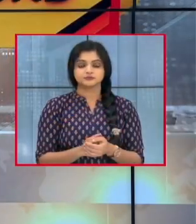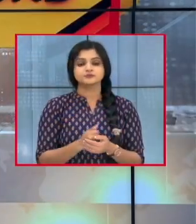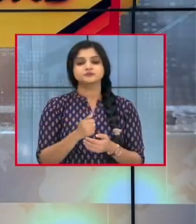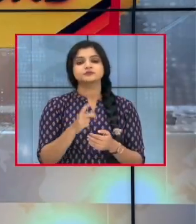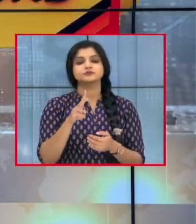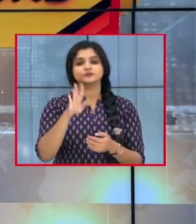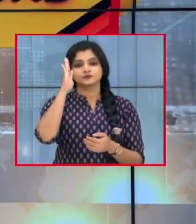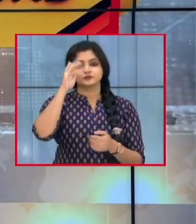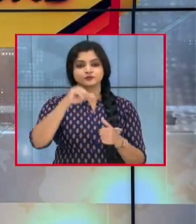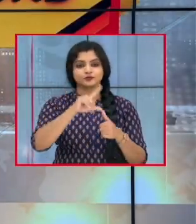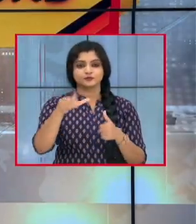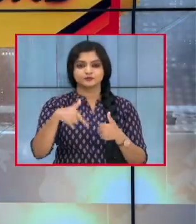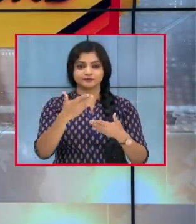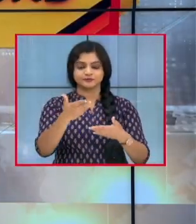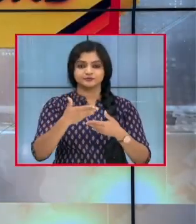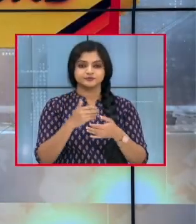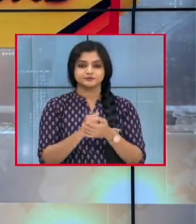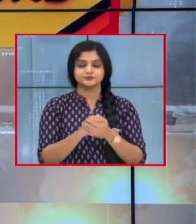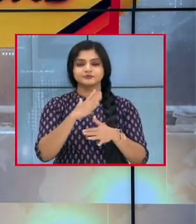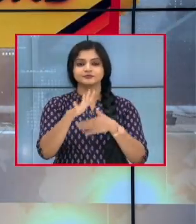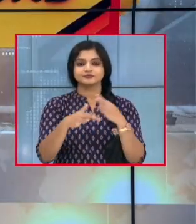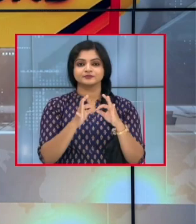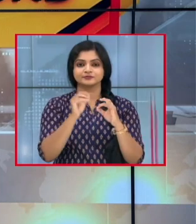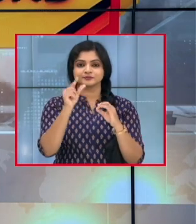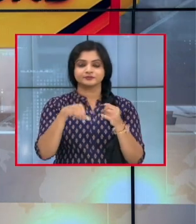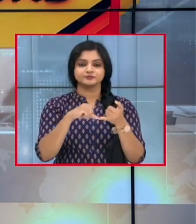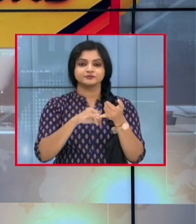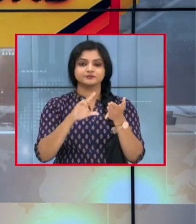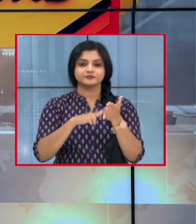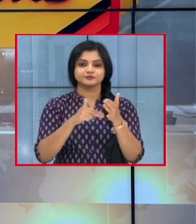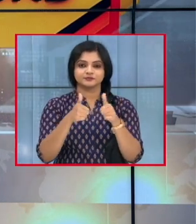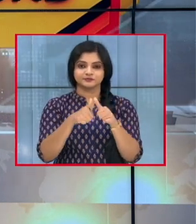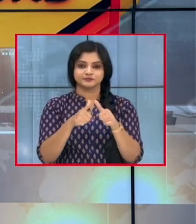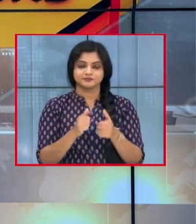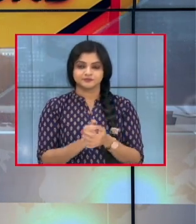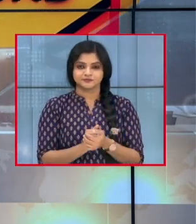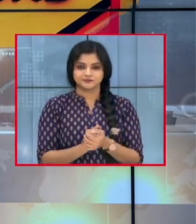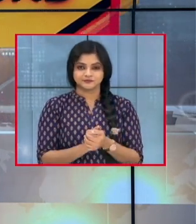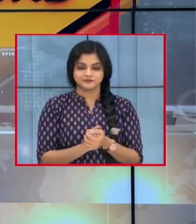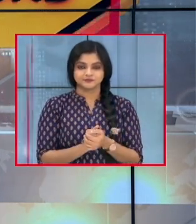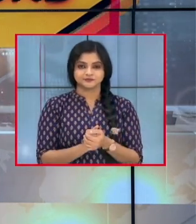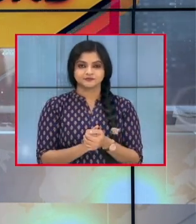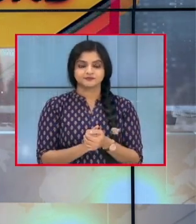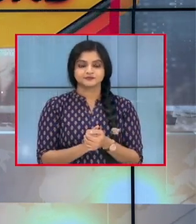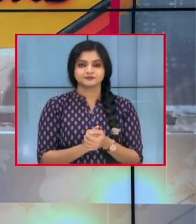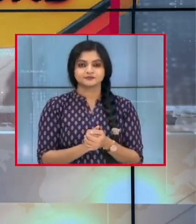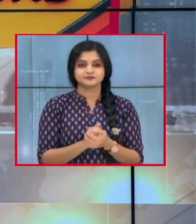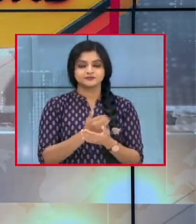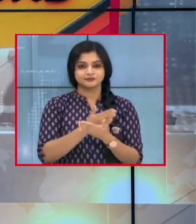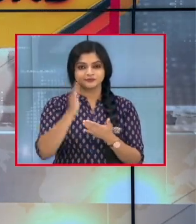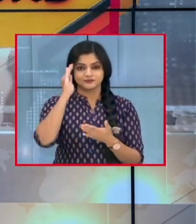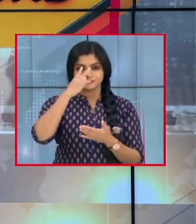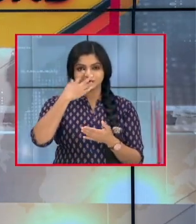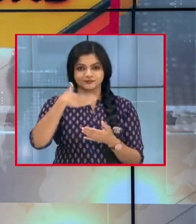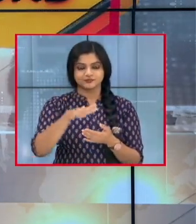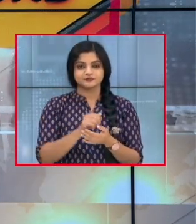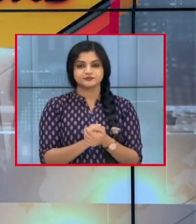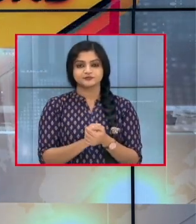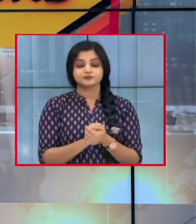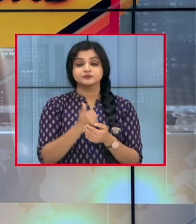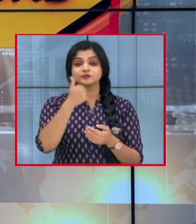നമസ്കാരം 24 റൗണ്ടപ്പിലേക്ക് എല്ലാ പ്രേക്ഷകർക്കും സ്വാഗതം. ഞാൻ പ്രവിത ലക്ഷ്മി. എന്നോടൊപ്പം കേൾവി പരിമിതരെ സഹായിക്കാൻ സോനാചറിയം ചേരുന്നു. വിശദമായ